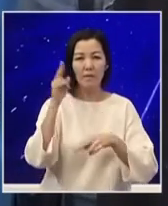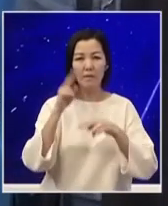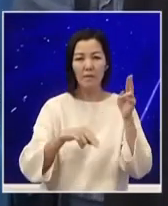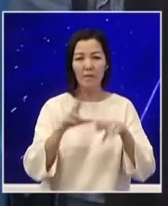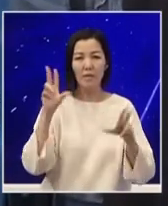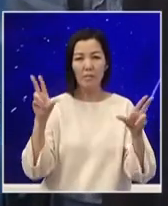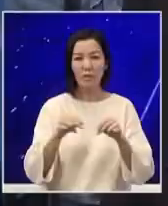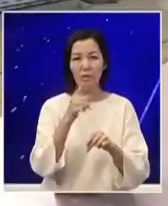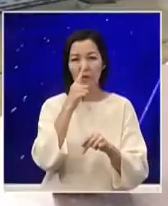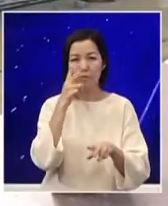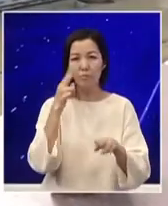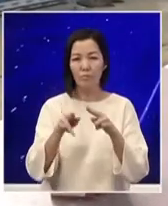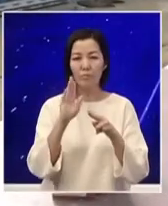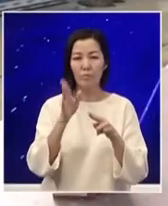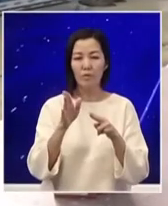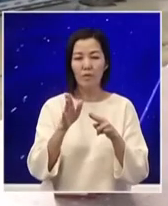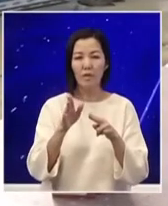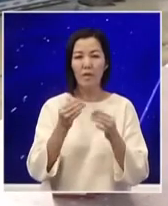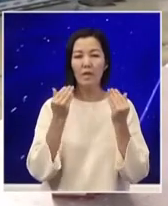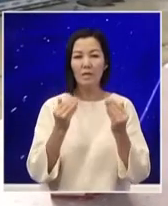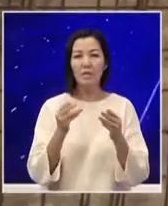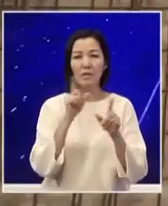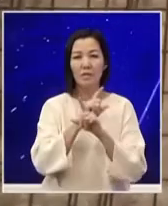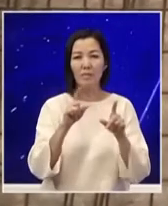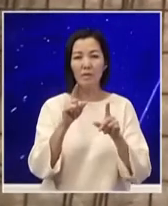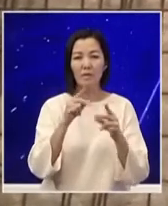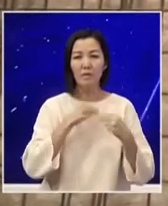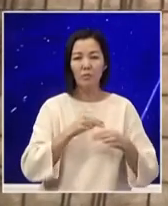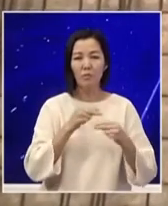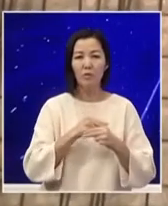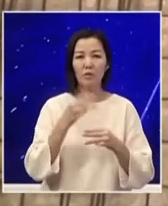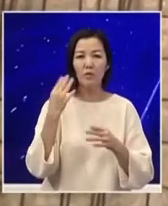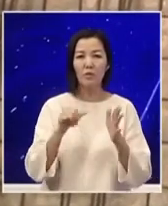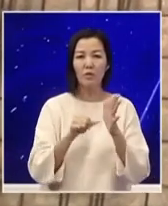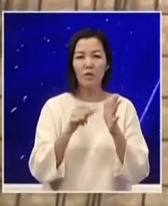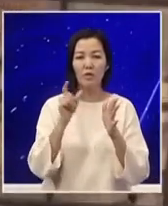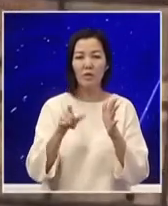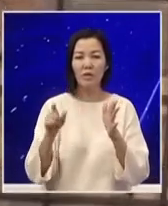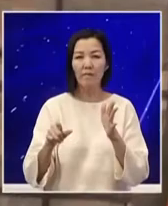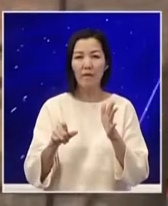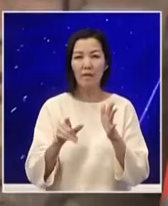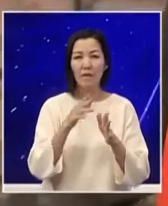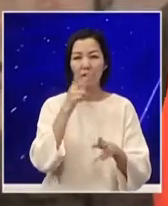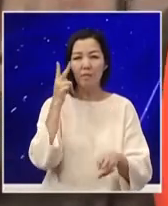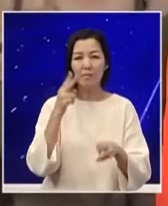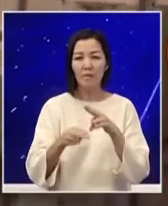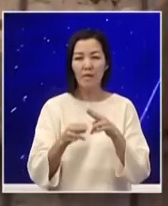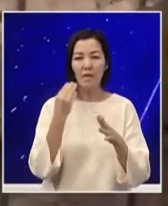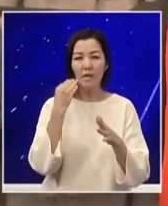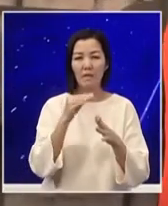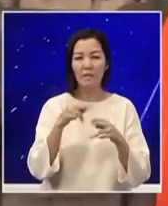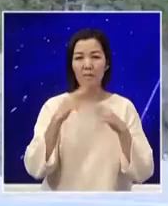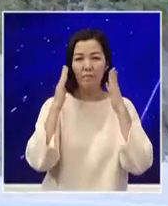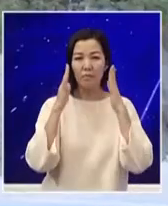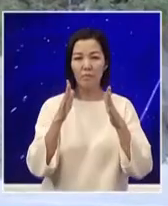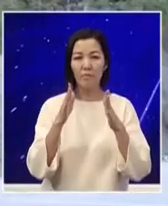обещают закончить уже в конце этого месяца. Сейчас на объекте трудится 46 человек. Но чтобы успеть в срок и при этом не пострадало качество, рабочих